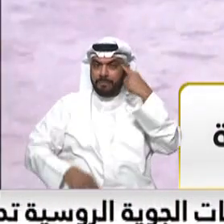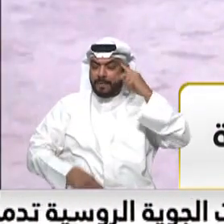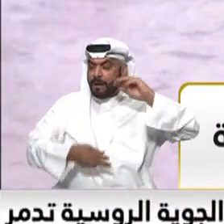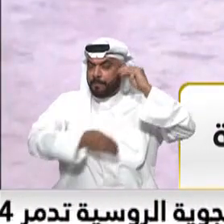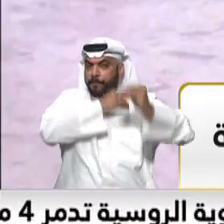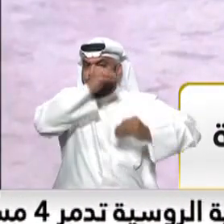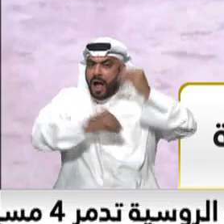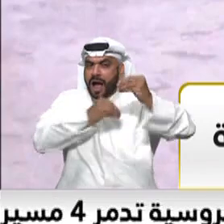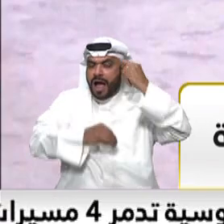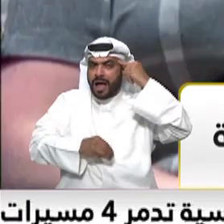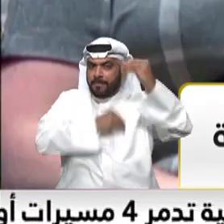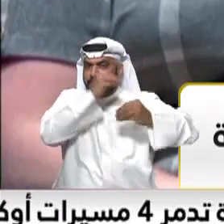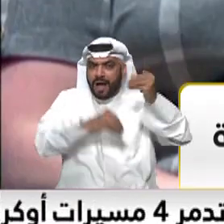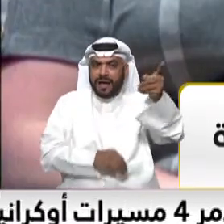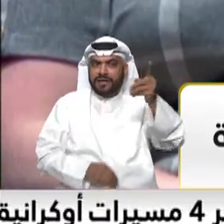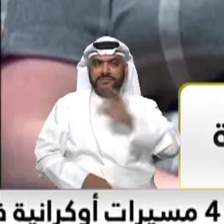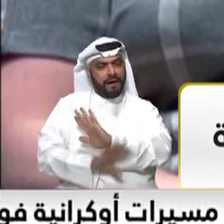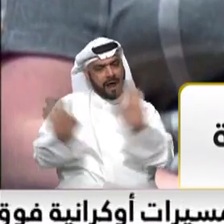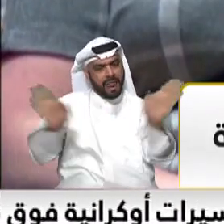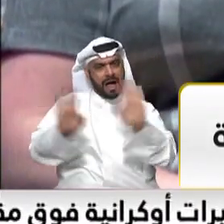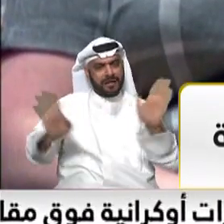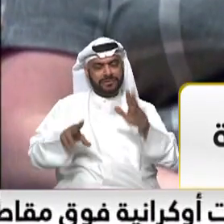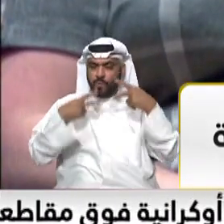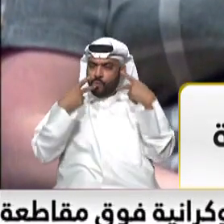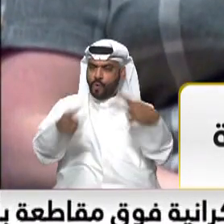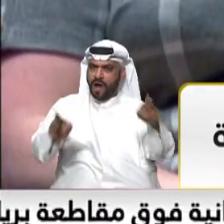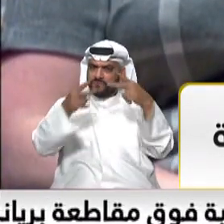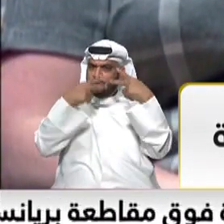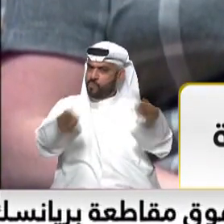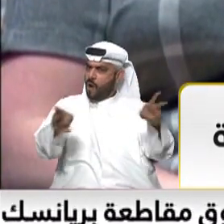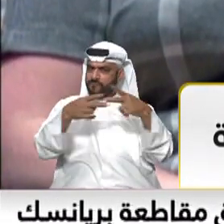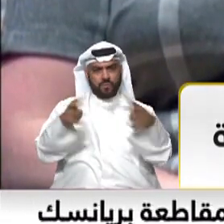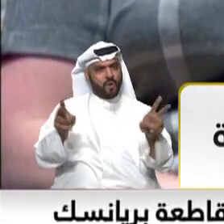النار المعلن في 31 من مايو الماضي،